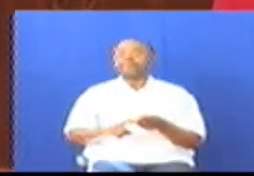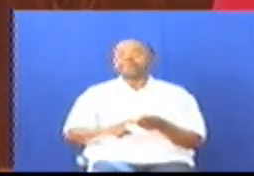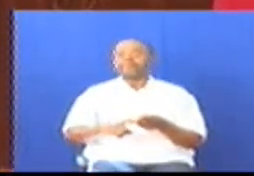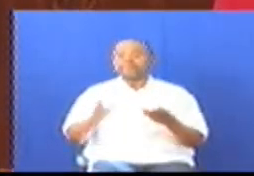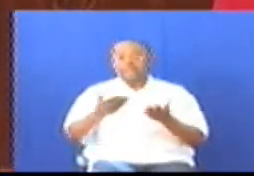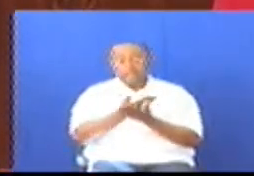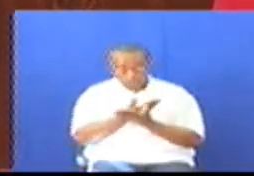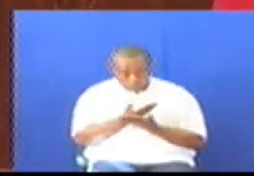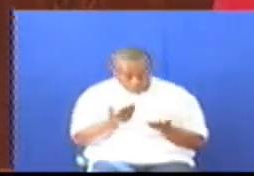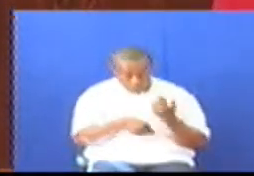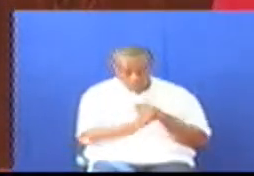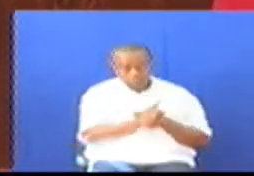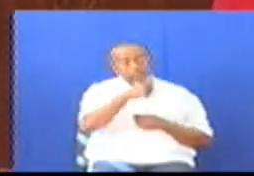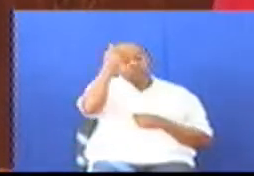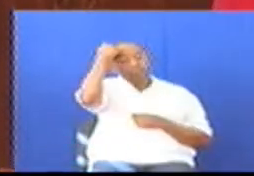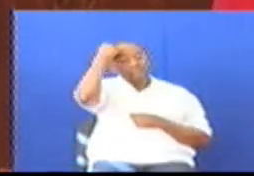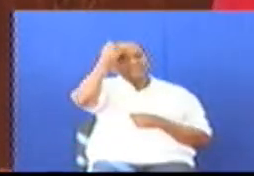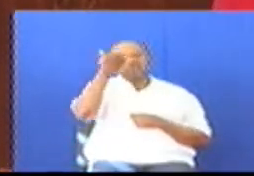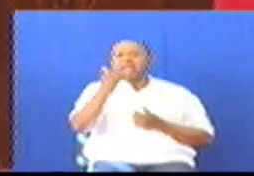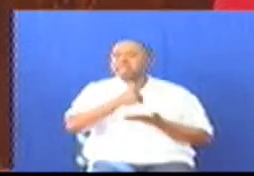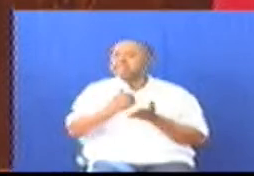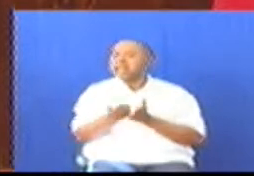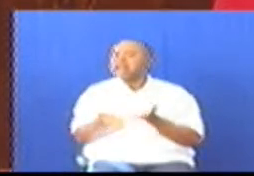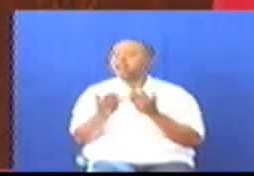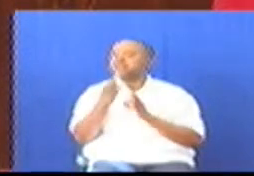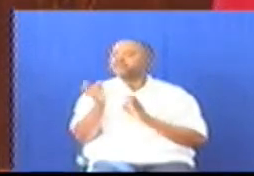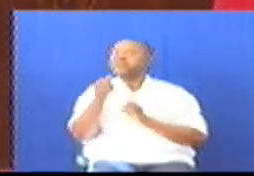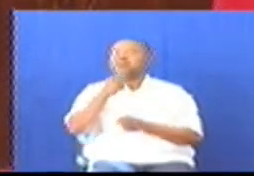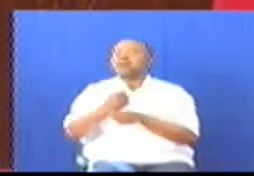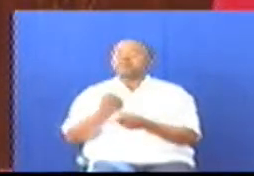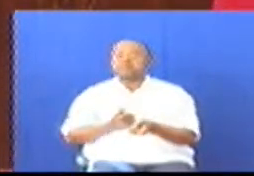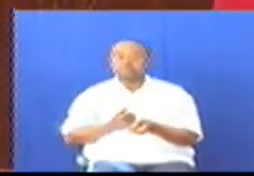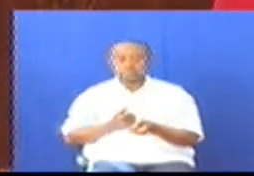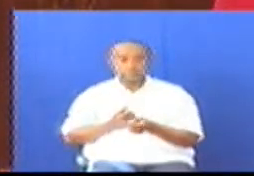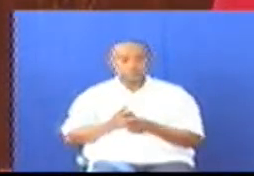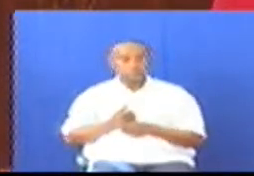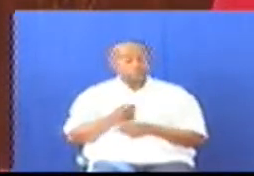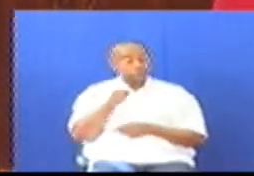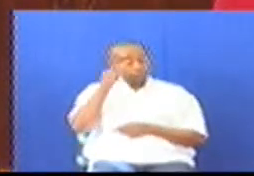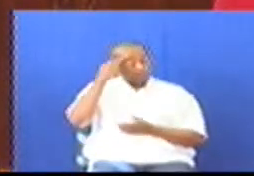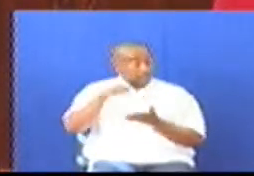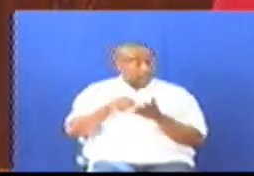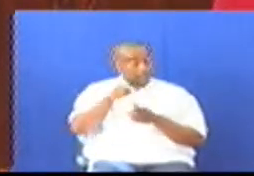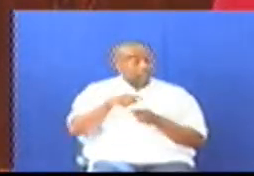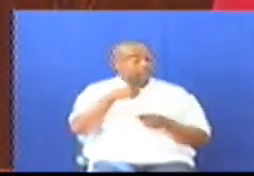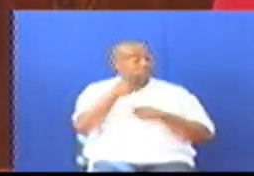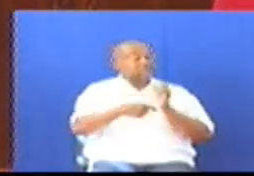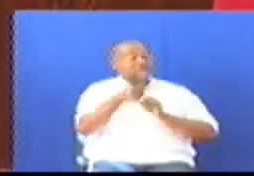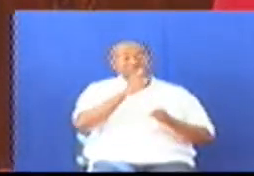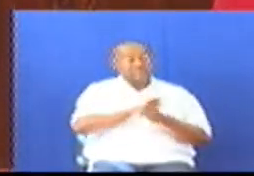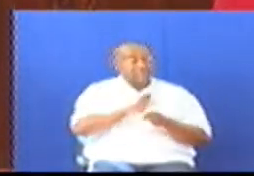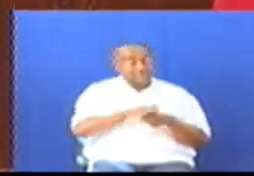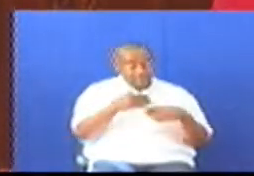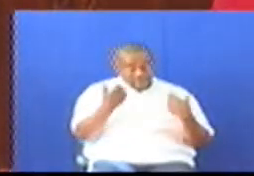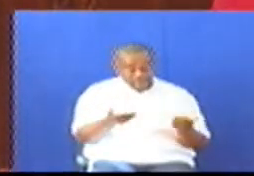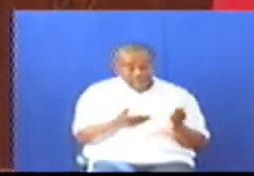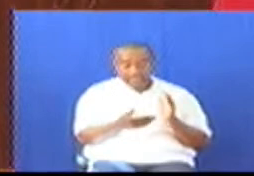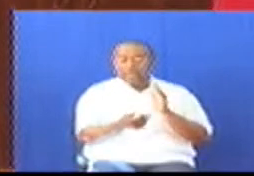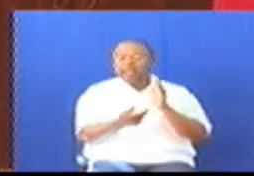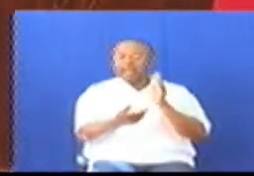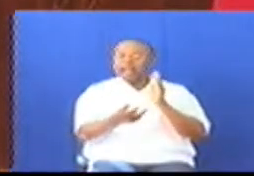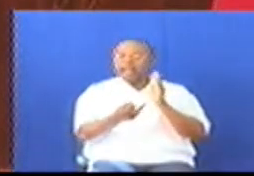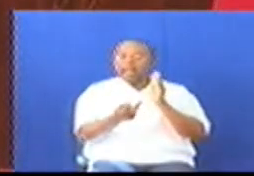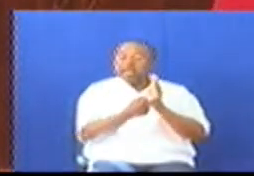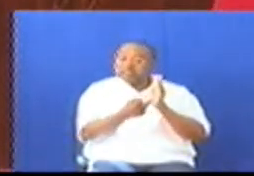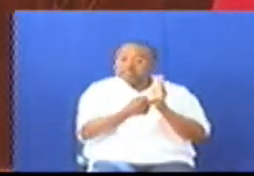organization memory, idara inawezaje kufanya vizuri? Inawezekana hiyo ndio sababu hata hii miradi ya tehama inashindwa kuendelea, kwa sababu kila siku